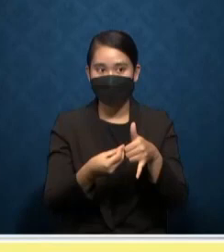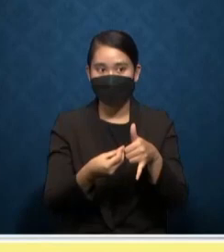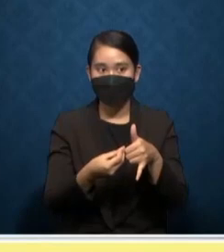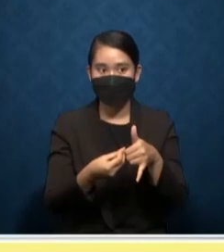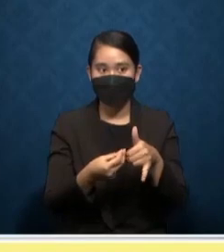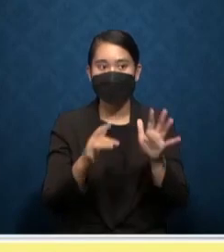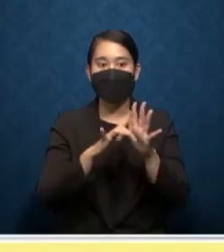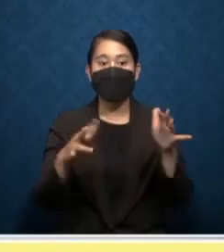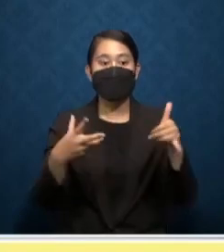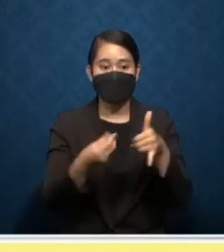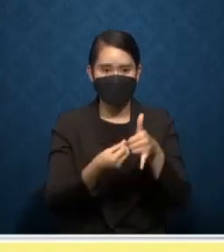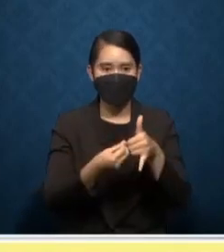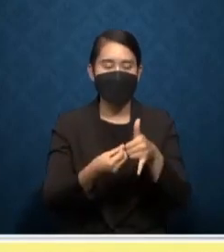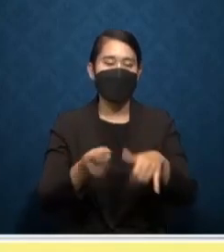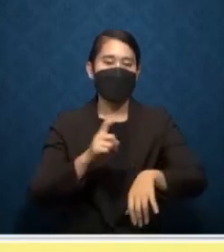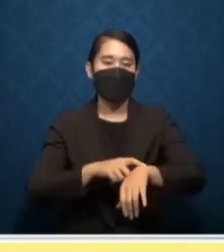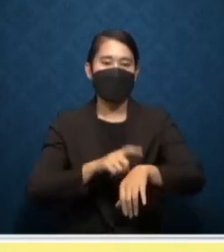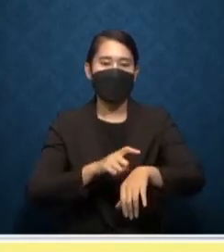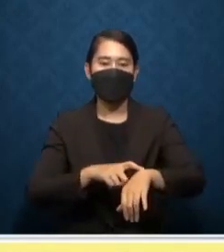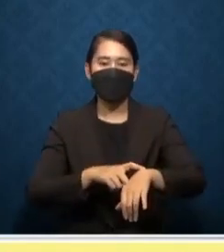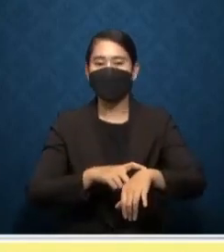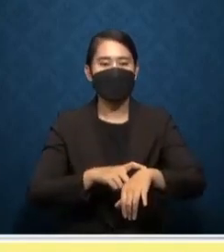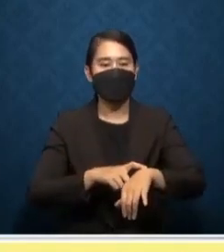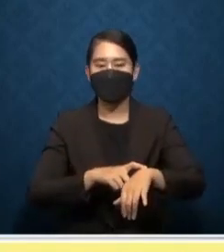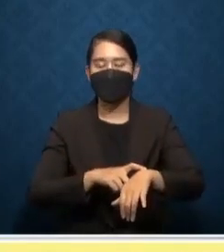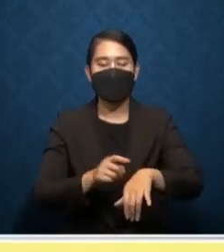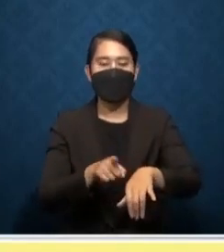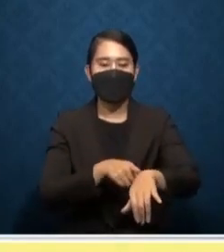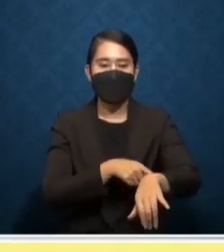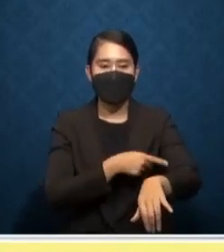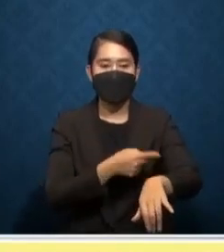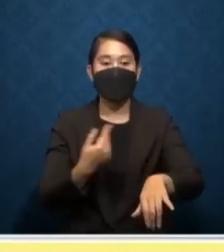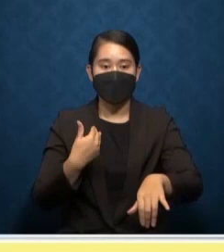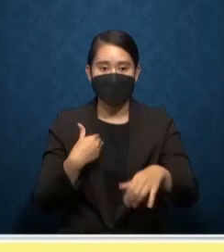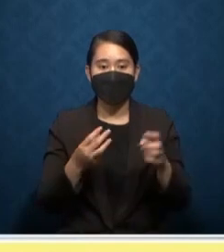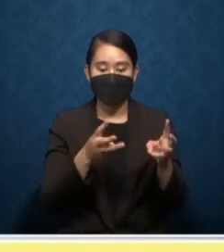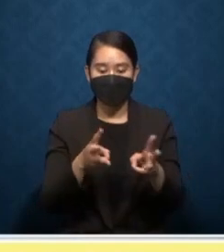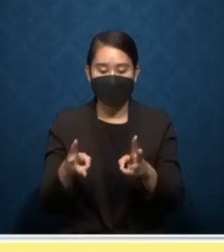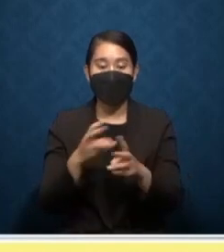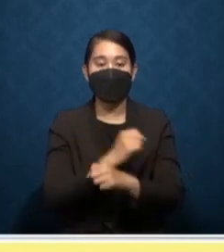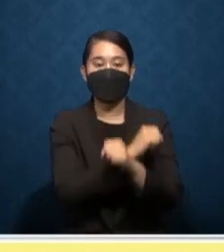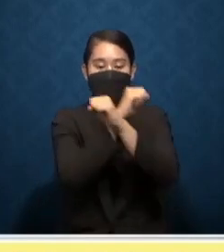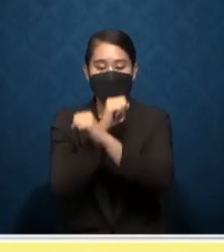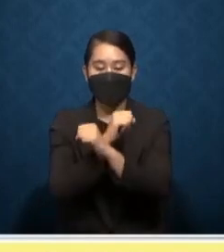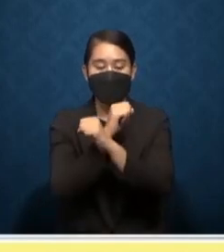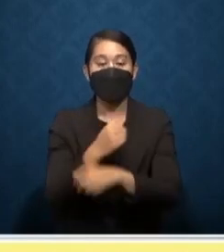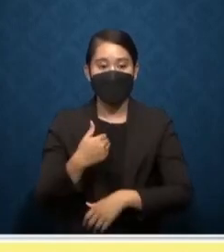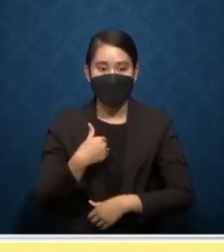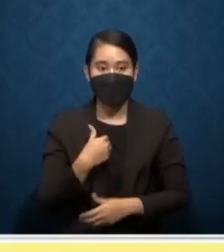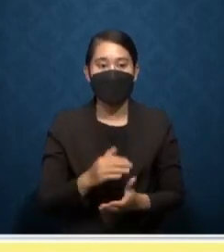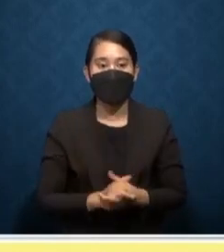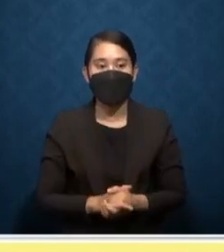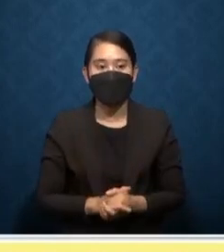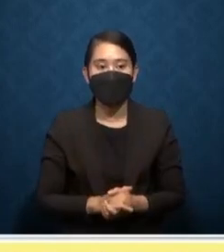เร็วเท่ากับเมองใหญ่หอเมืองทองเที่วเทไ่แต่ว่าเรากมีวิธีการป้องกันนะครับก็เลยตัวเลข